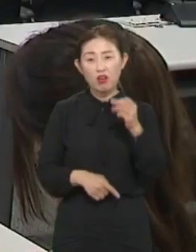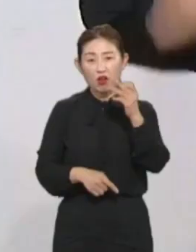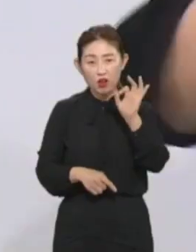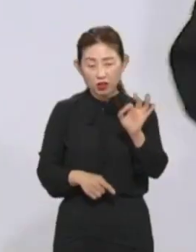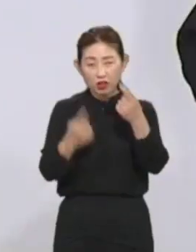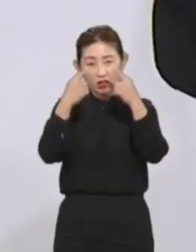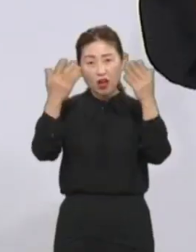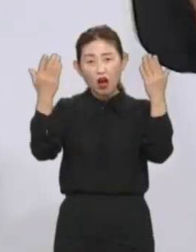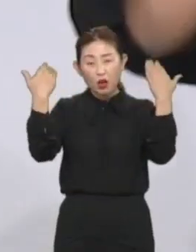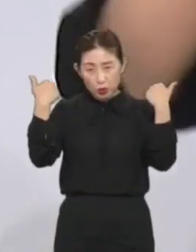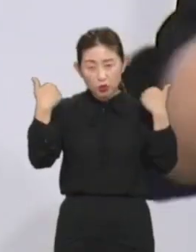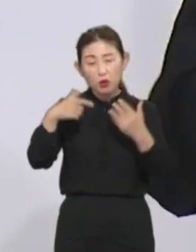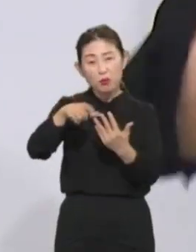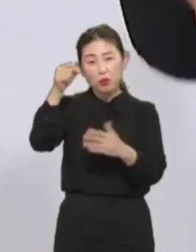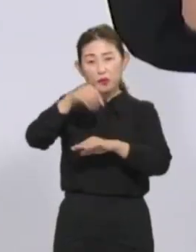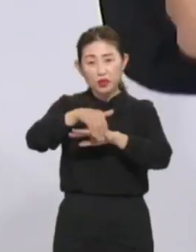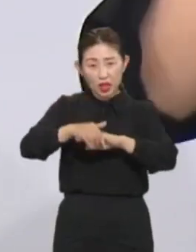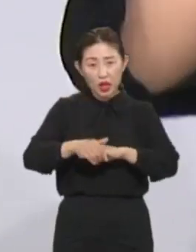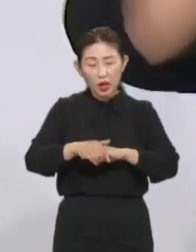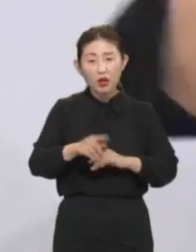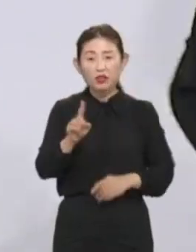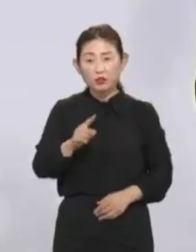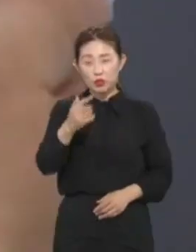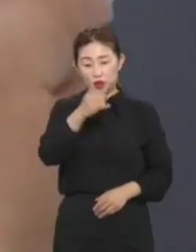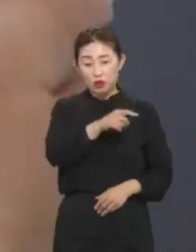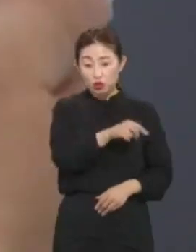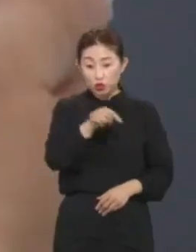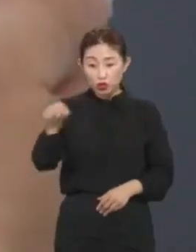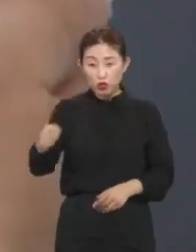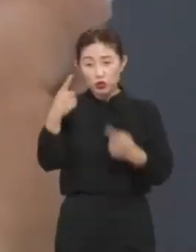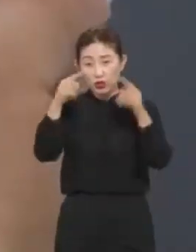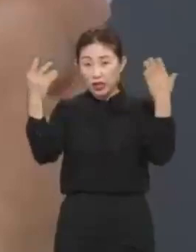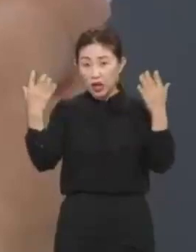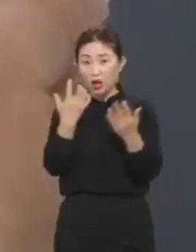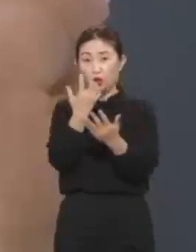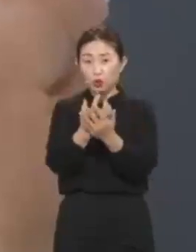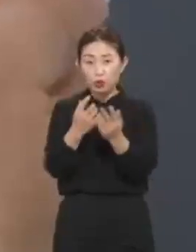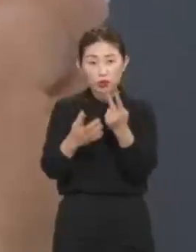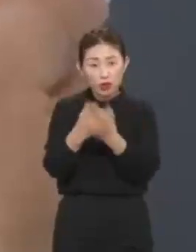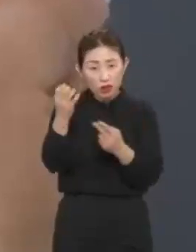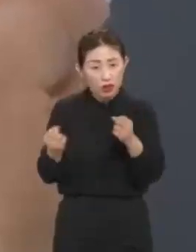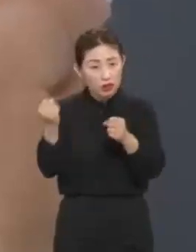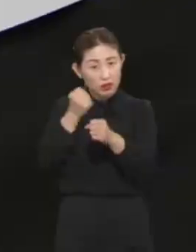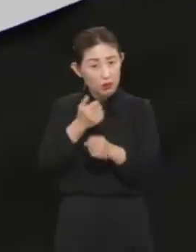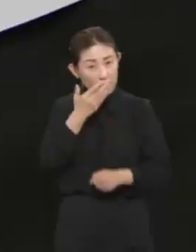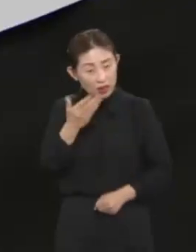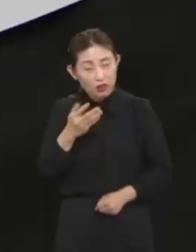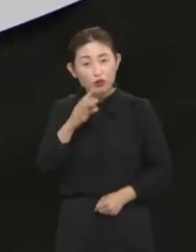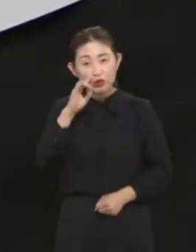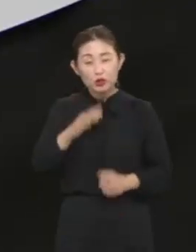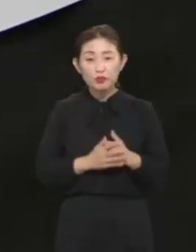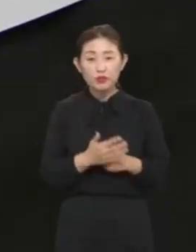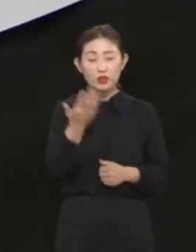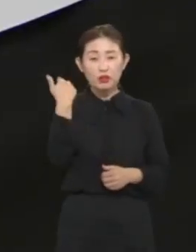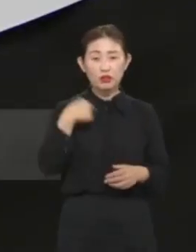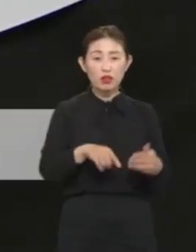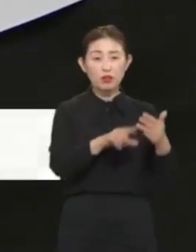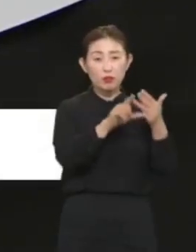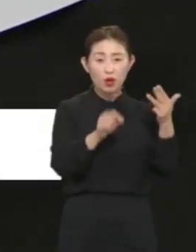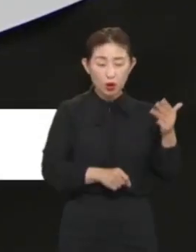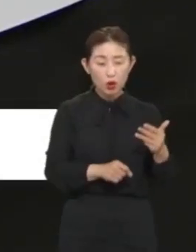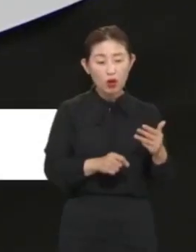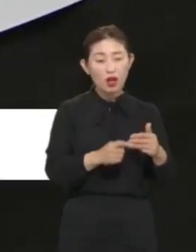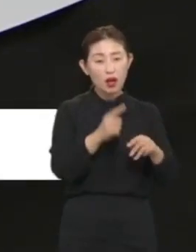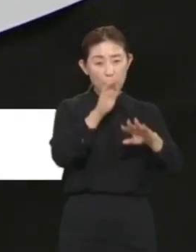사업에 선정할 예정인 가운데 관심은 충남대와 한밭대의 통합 전제 재도전 여부입니다. 지난달 한밭대 오용준